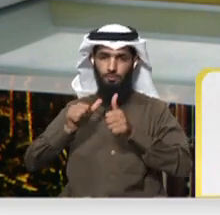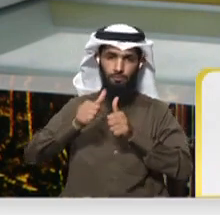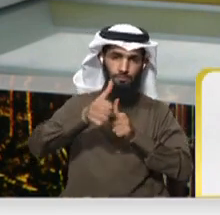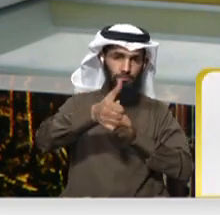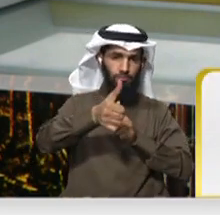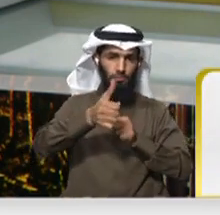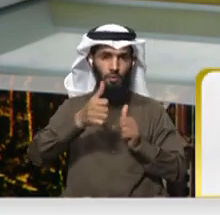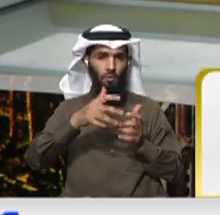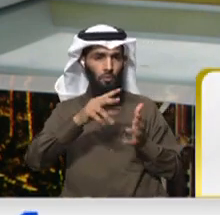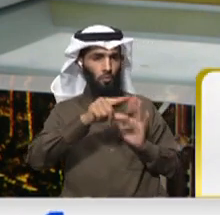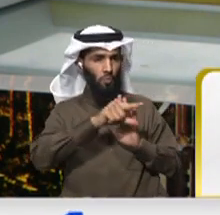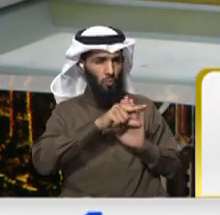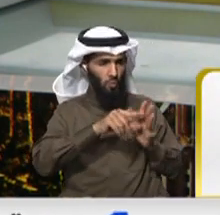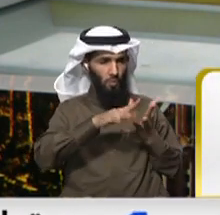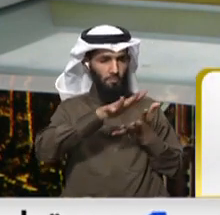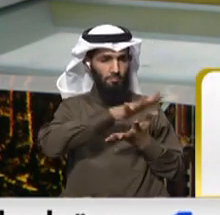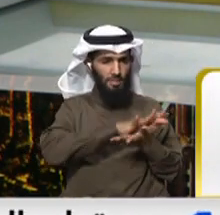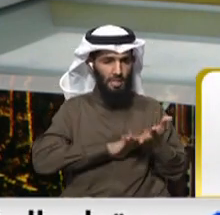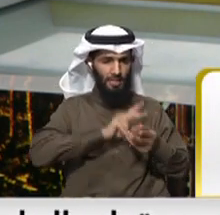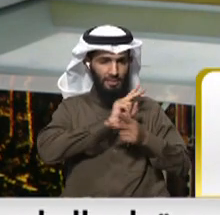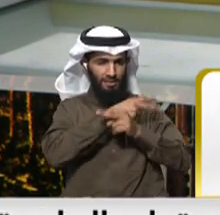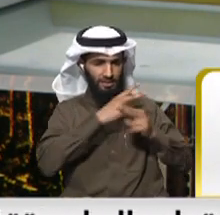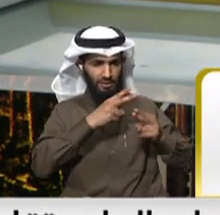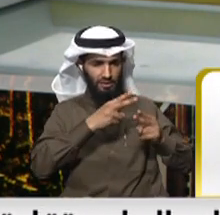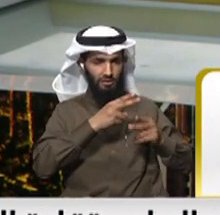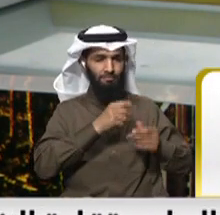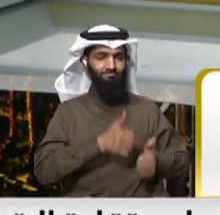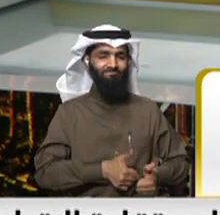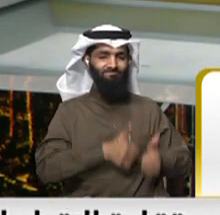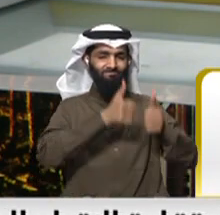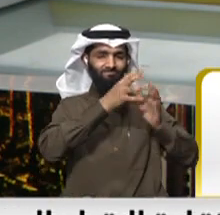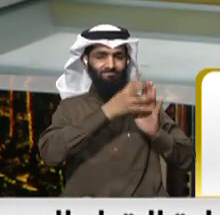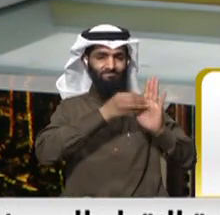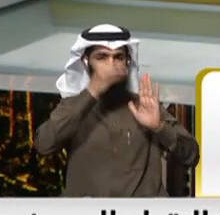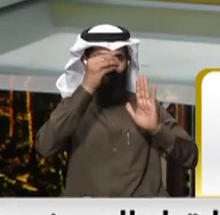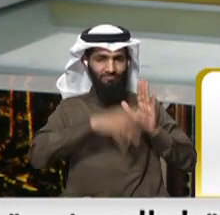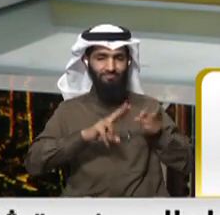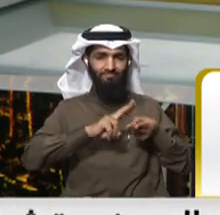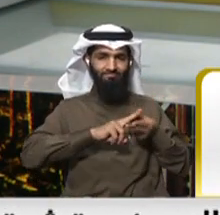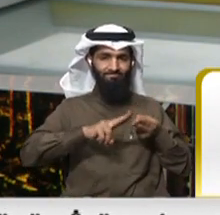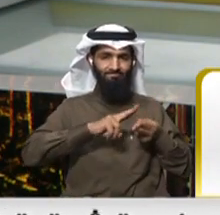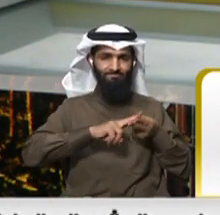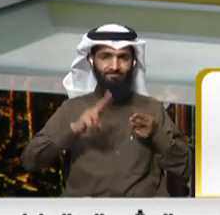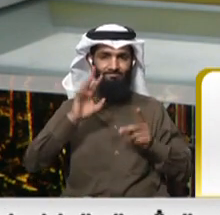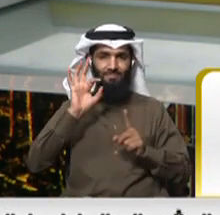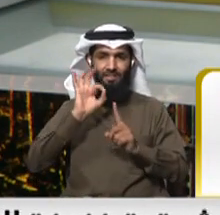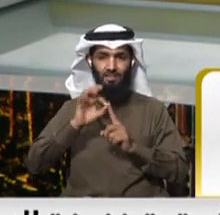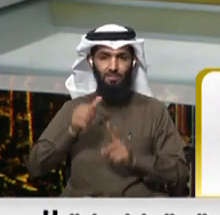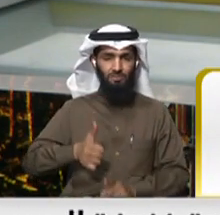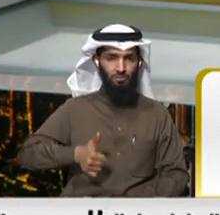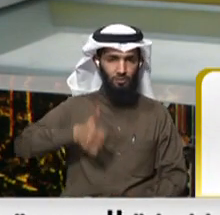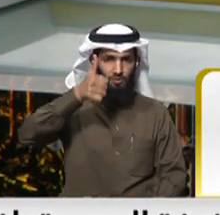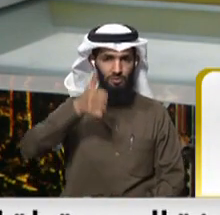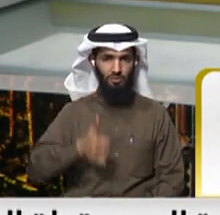للملفات المعقده والتي تعتبر تحديا امام الاقتصاد الكويتي في المرحله